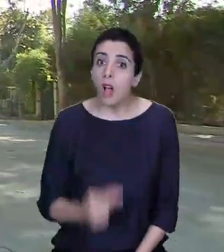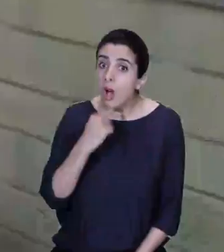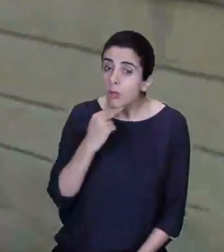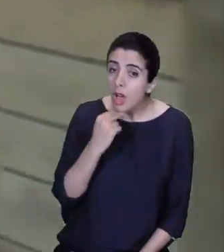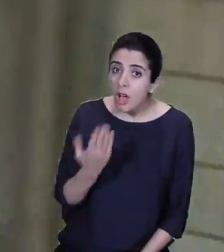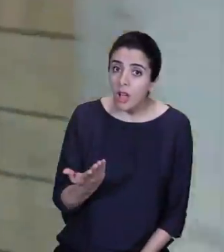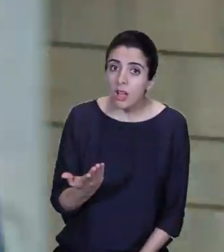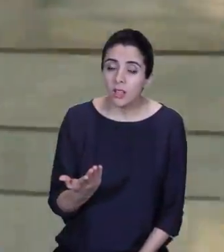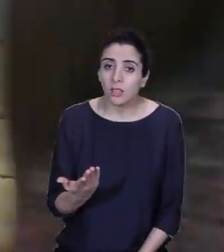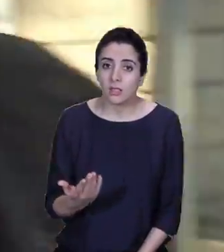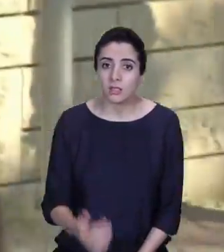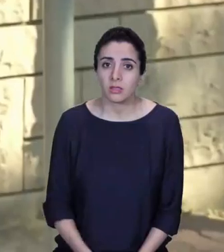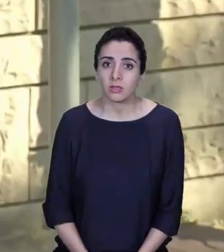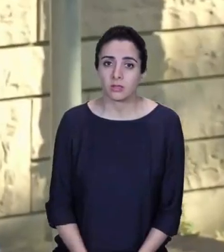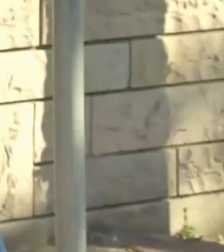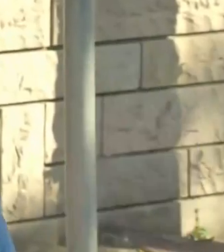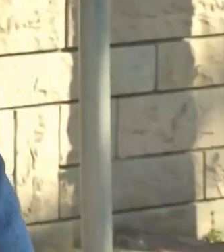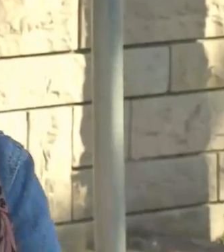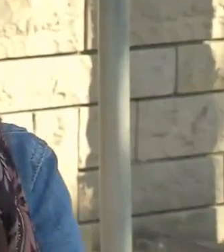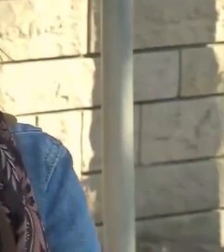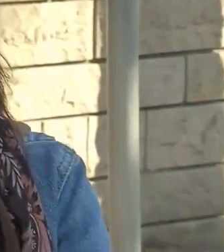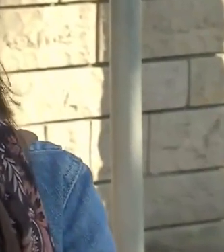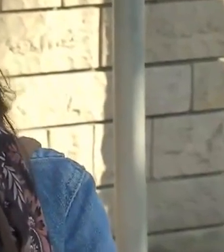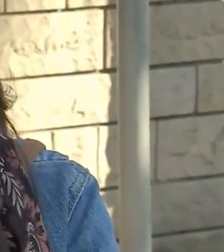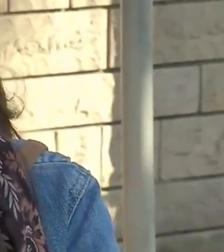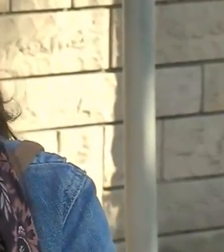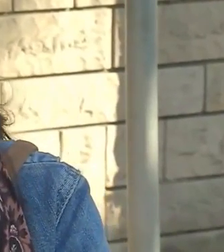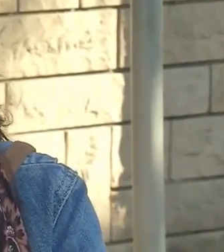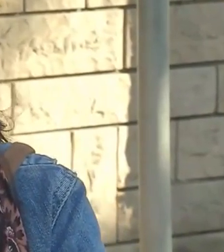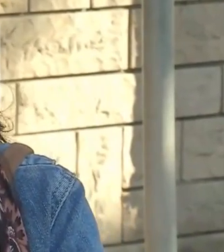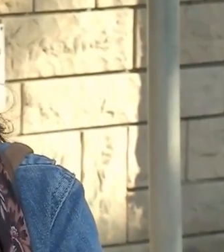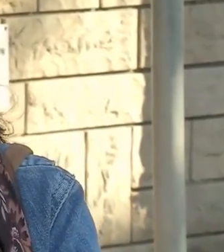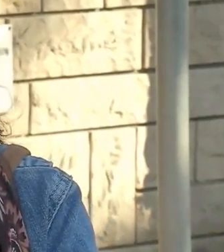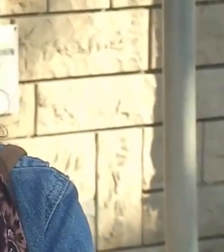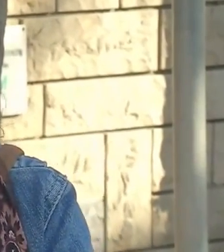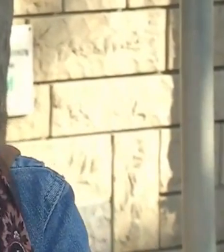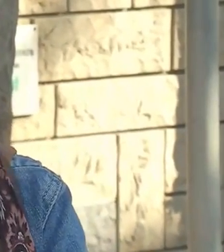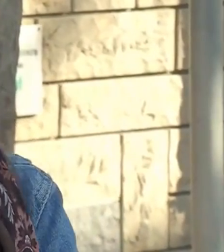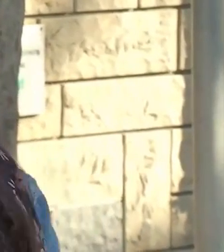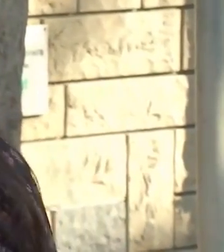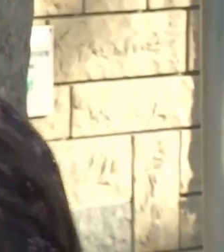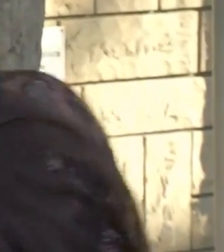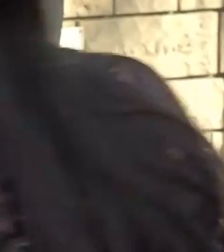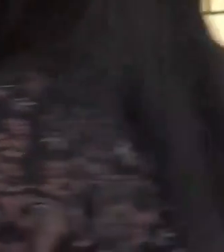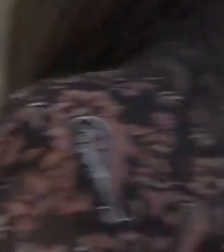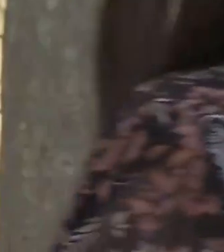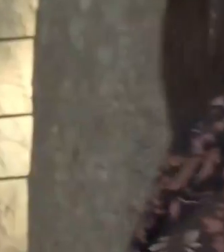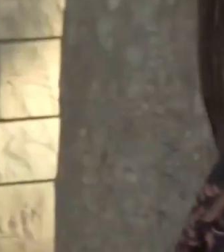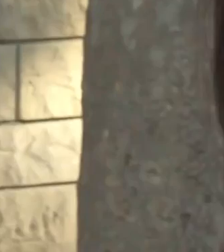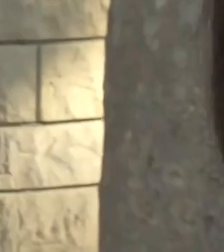Abla? Köşede buluşup kucaklaştılar. Yasemin huzurla gözlerini yumup açtı.